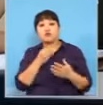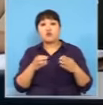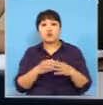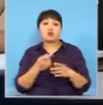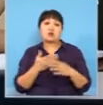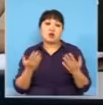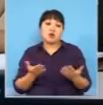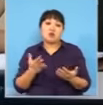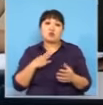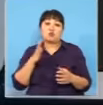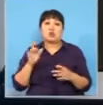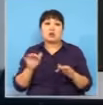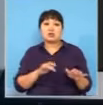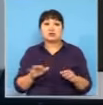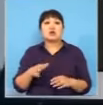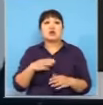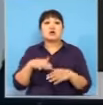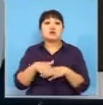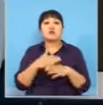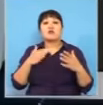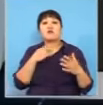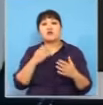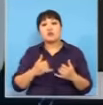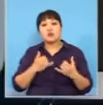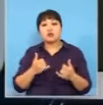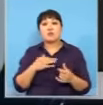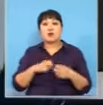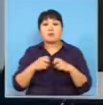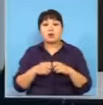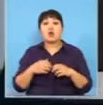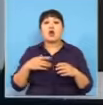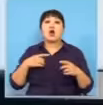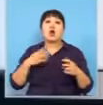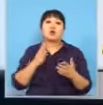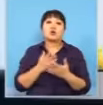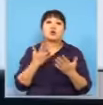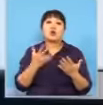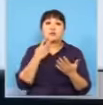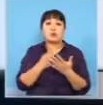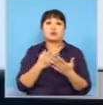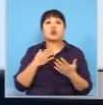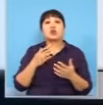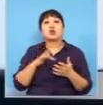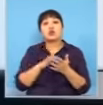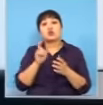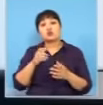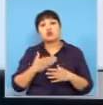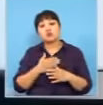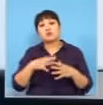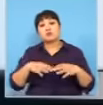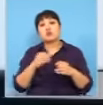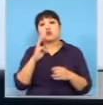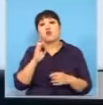это облегчит все эти процессы. Общественность с большим вниманием относится к проблемам окружающих. Яркий пример – оказанная горожанами помощь